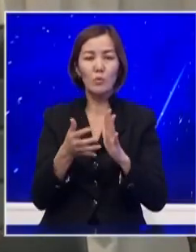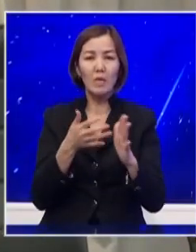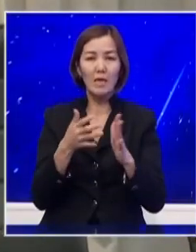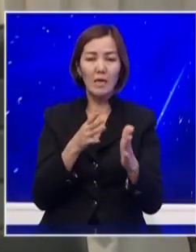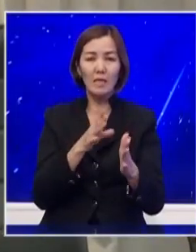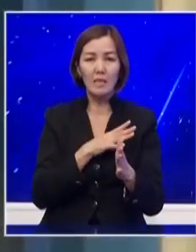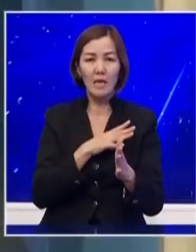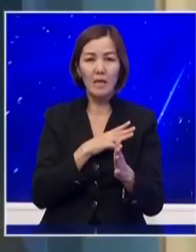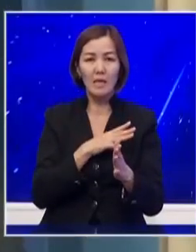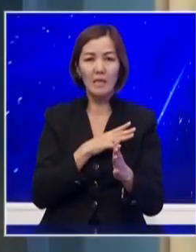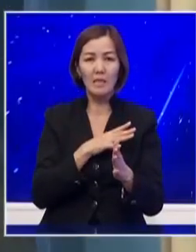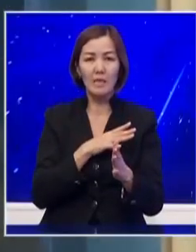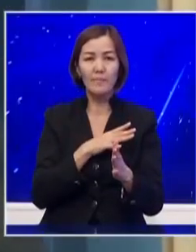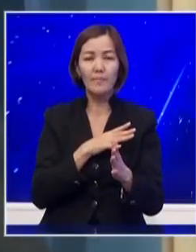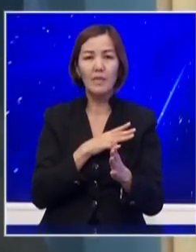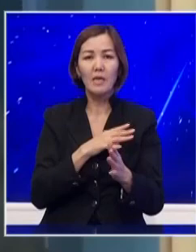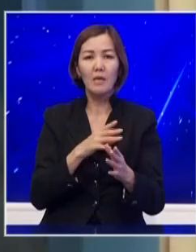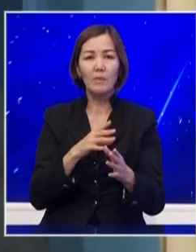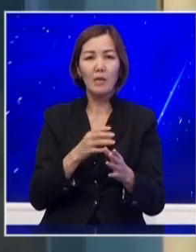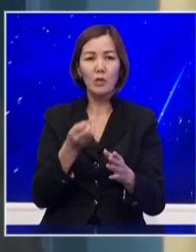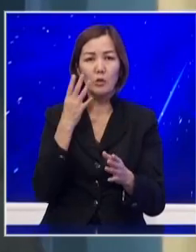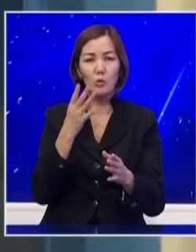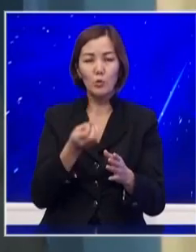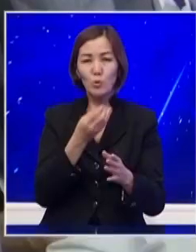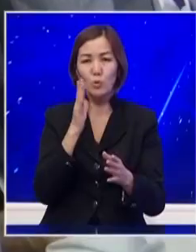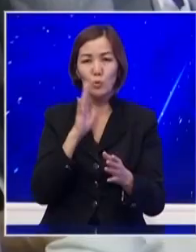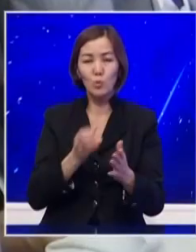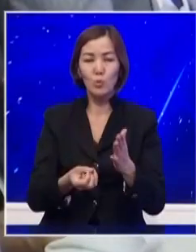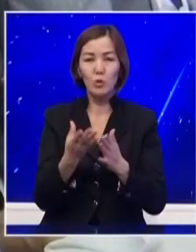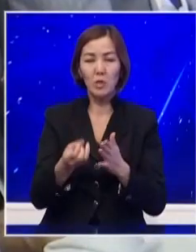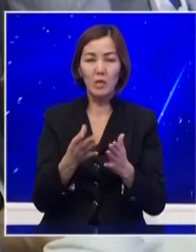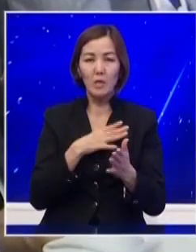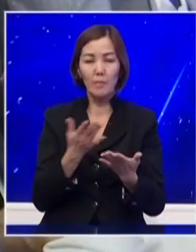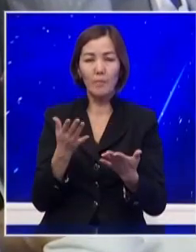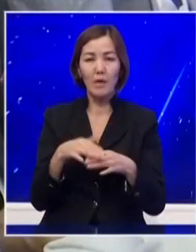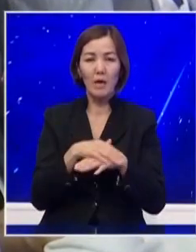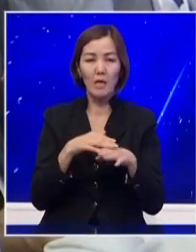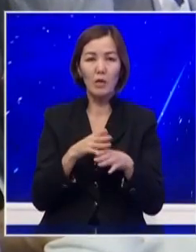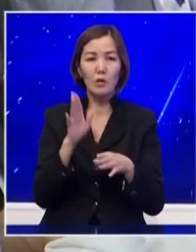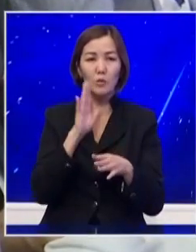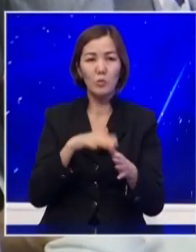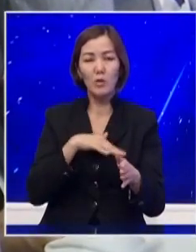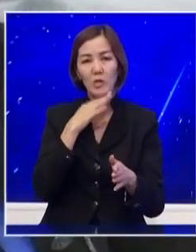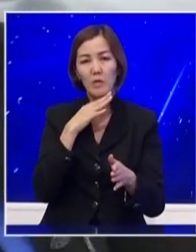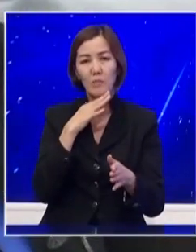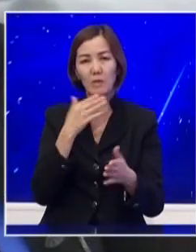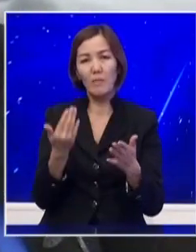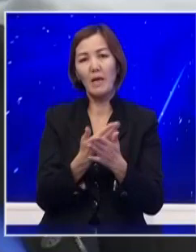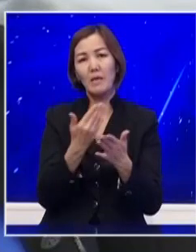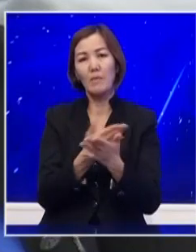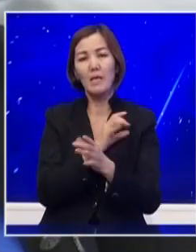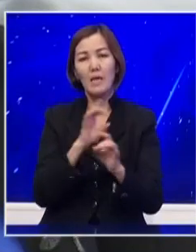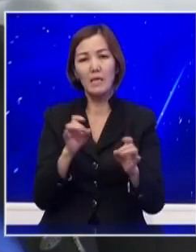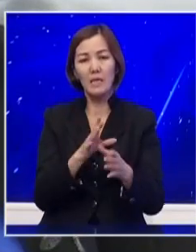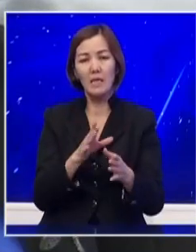тарыққанда найзасын жерге қадаған жерден бұлақ көзі ашылып, жұрттың шөлі қанапты деген әңгіме де жиі айтылады. Ол өмірден